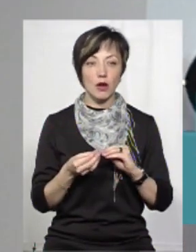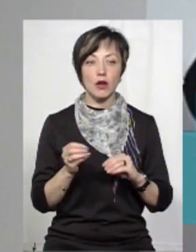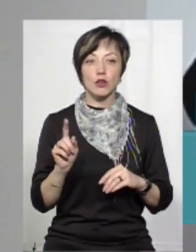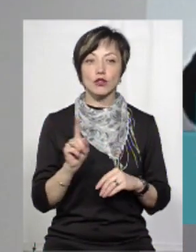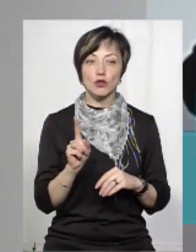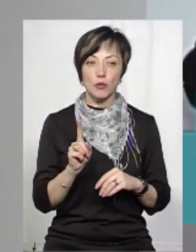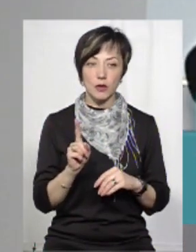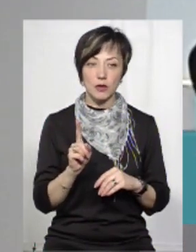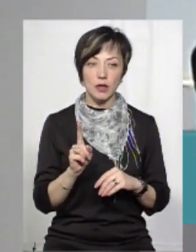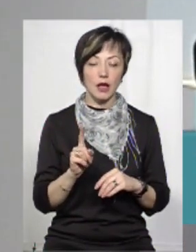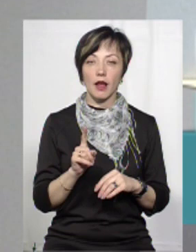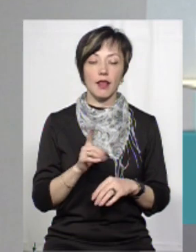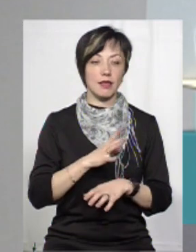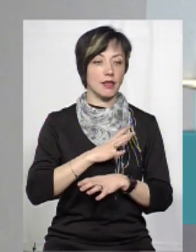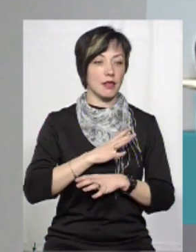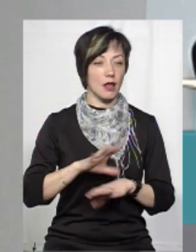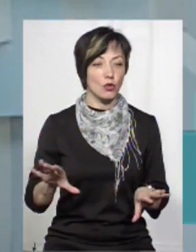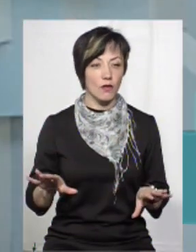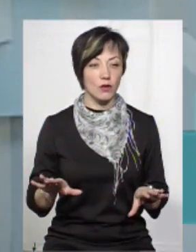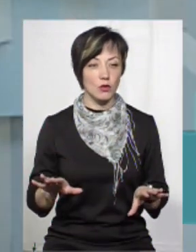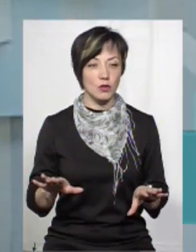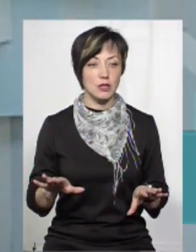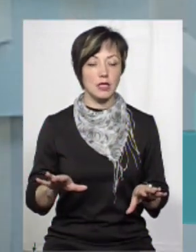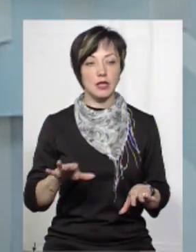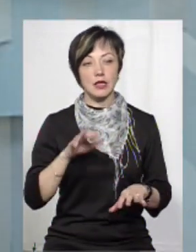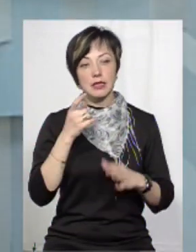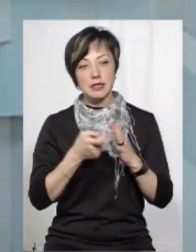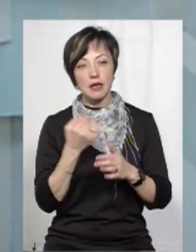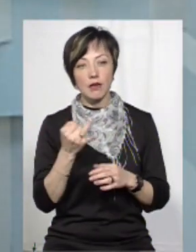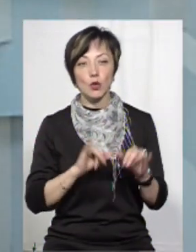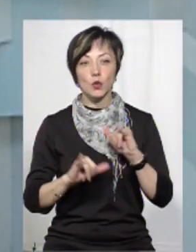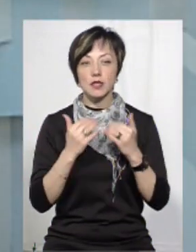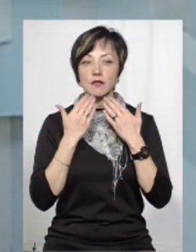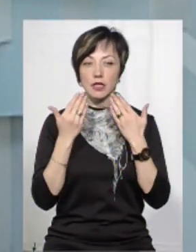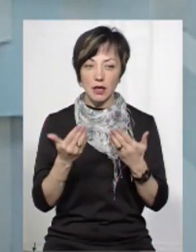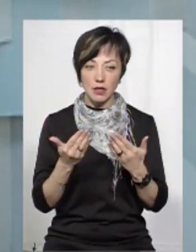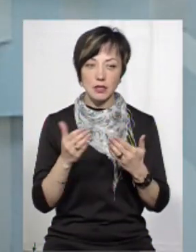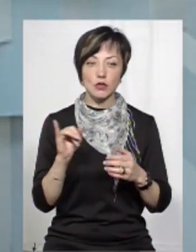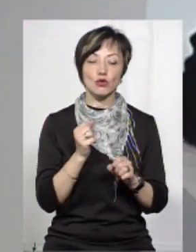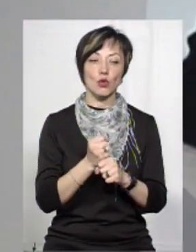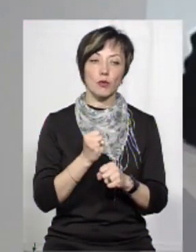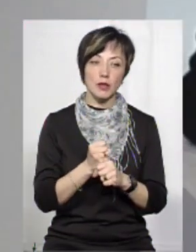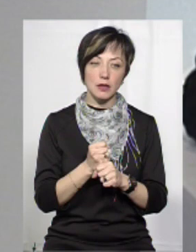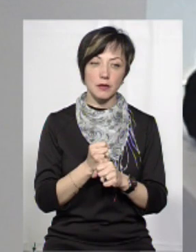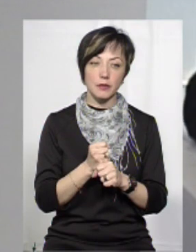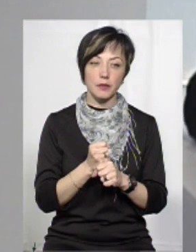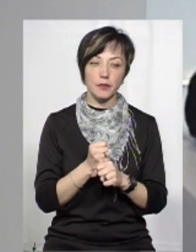Аби не довелося цікавитися тим, куди звертатися і що